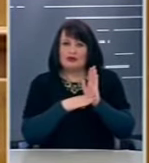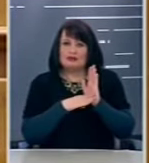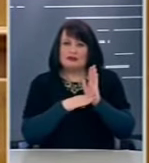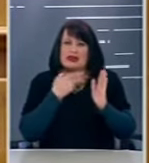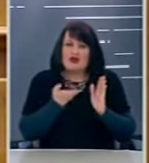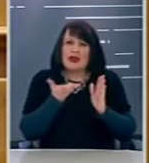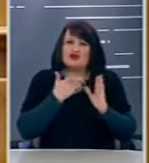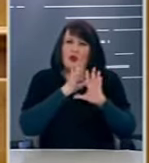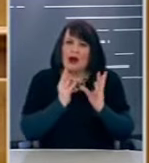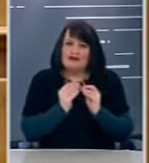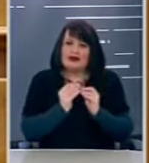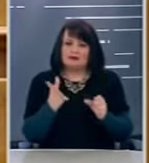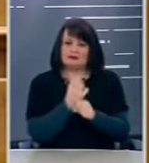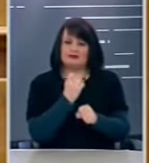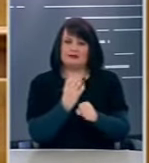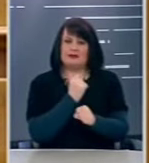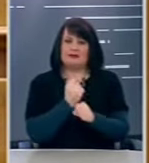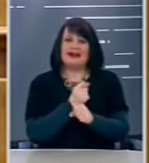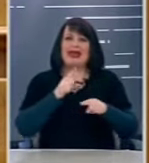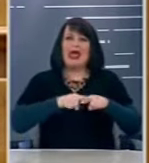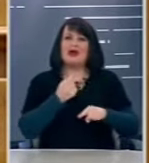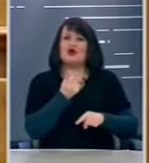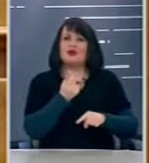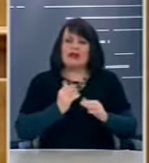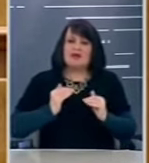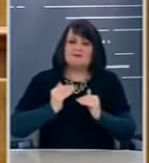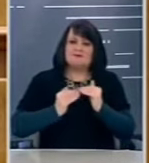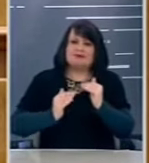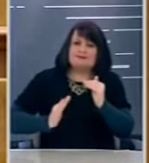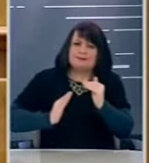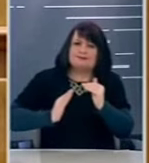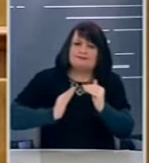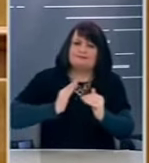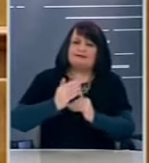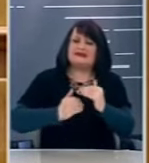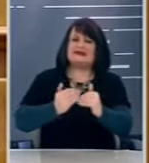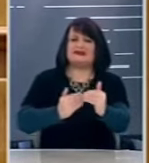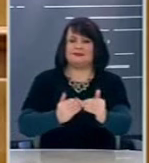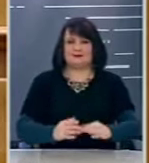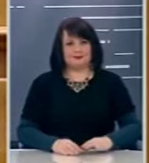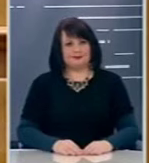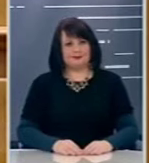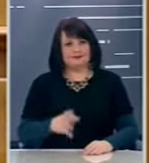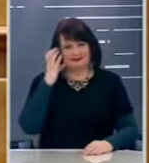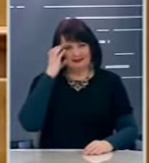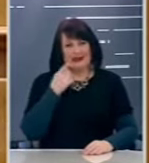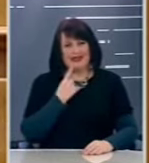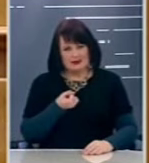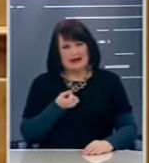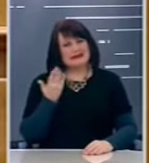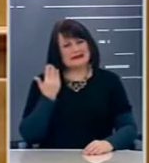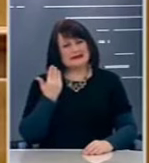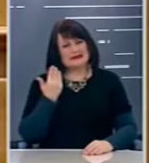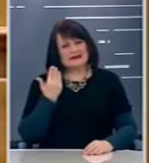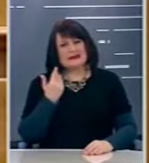οικονομία ανακάμπτει σταθερά. Σας θυμίζω τις καταστροφολογικές προβλέψεις,